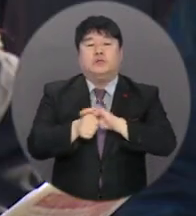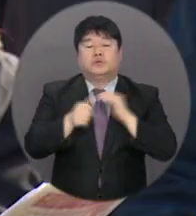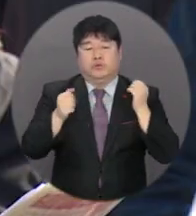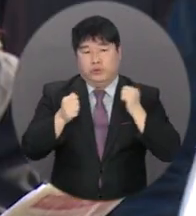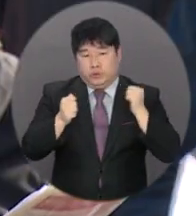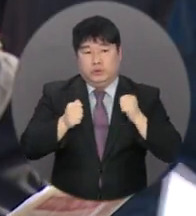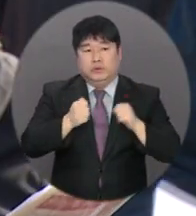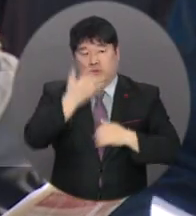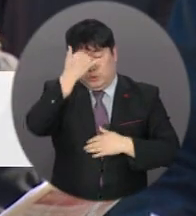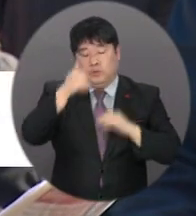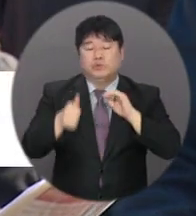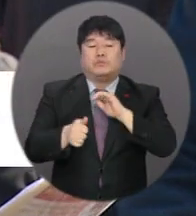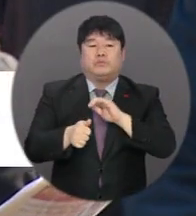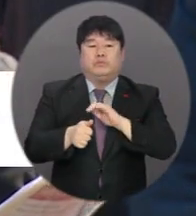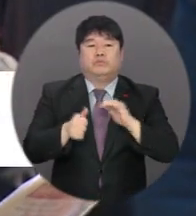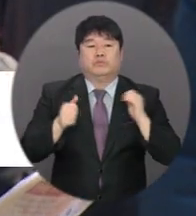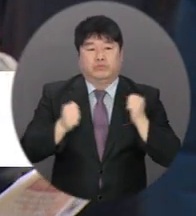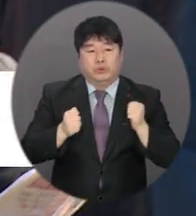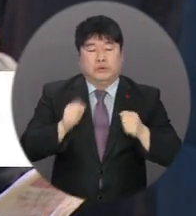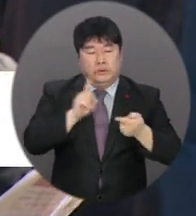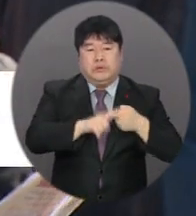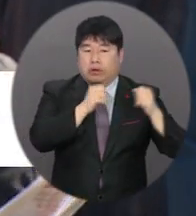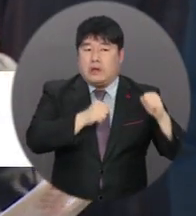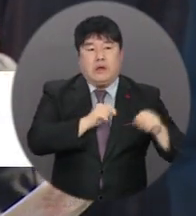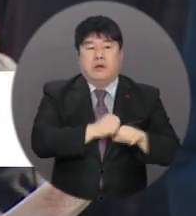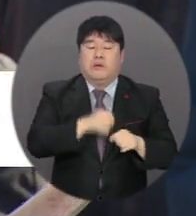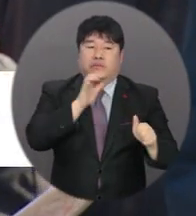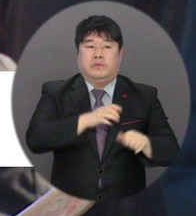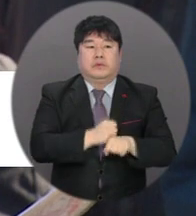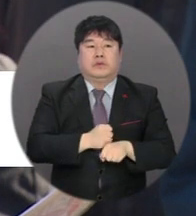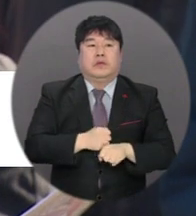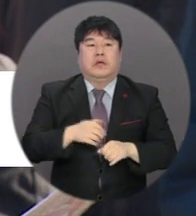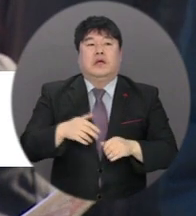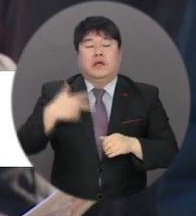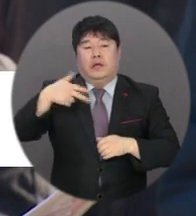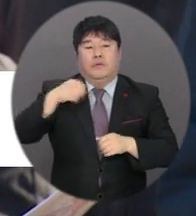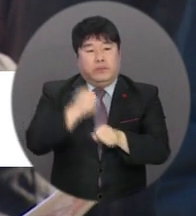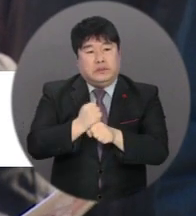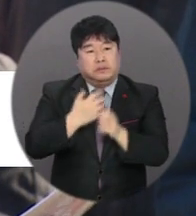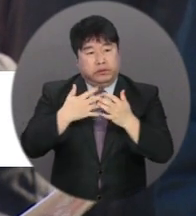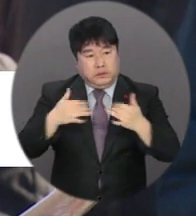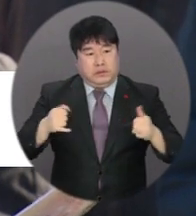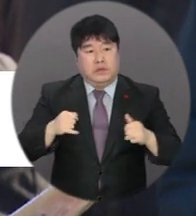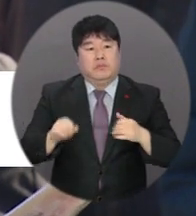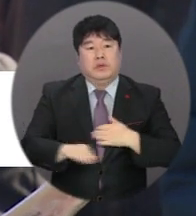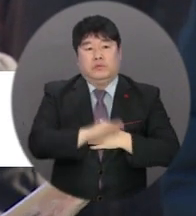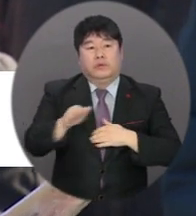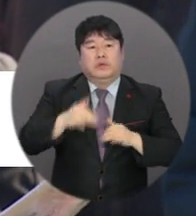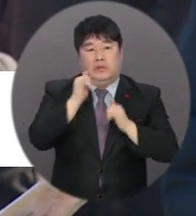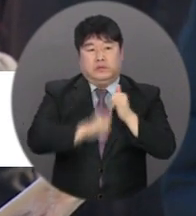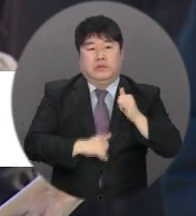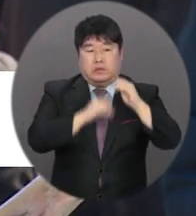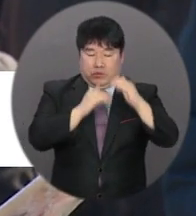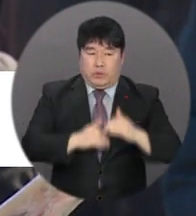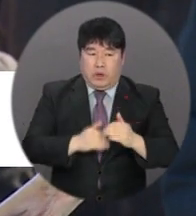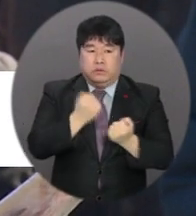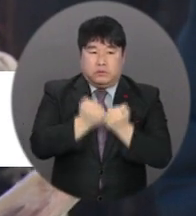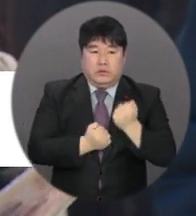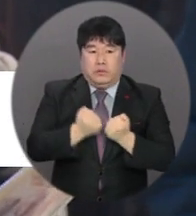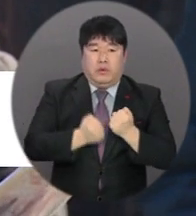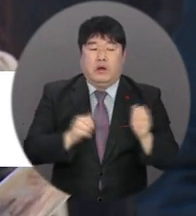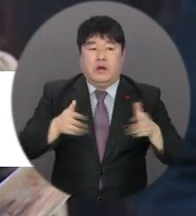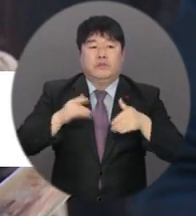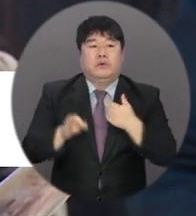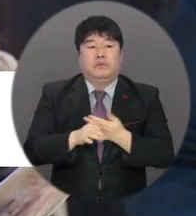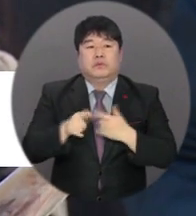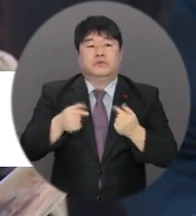비판했습니다. 작가한테 우리들의 이 과정을, 역사적인 과정을 같이 설명하고 합의하면은 그런 문제도 해결할 수